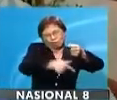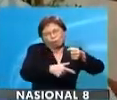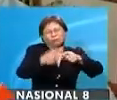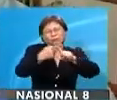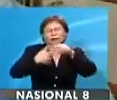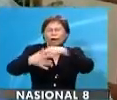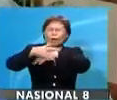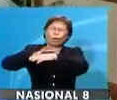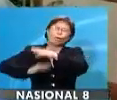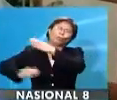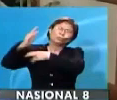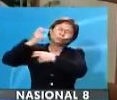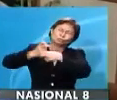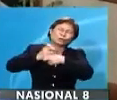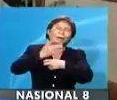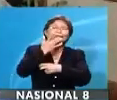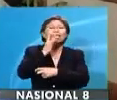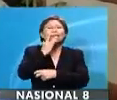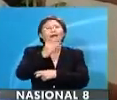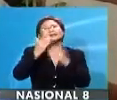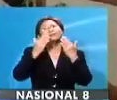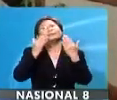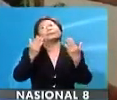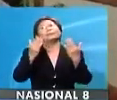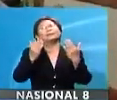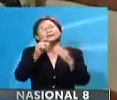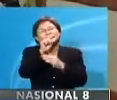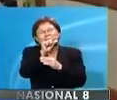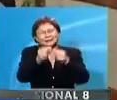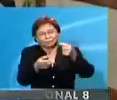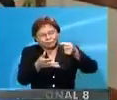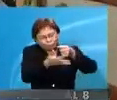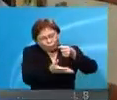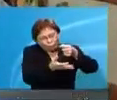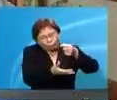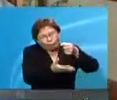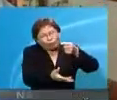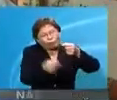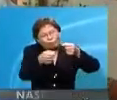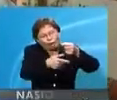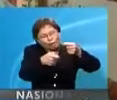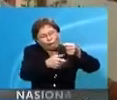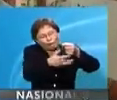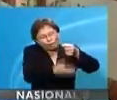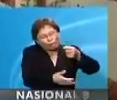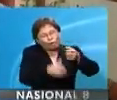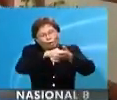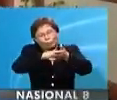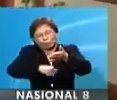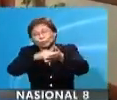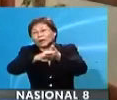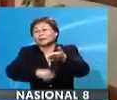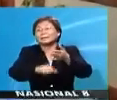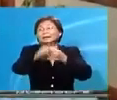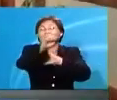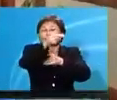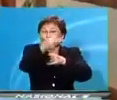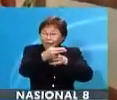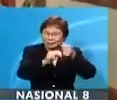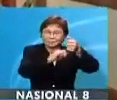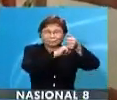lah. Tapi alhamdulillah sikit demi sikit nampaknya kita melalui potongan tabung haji